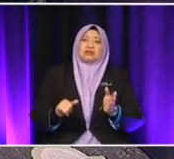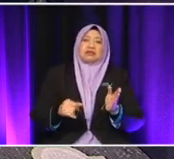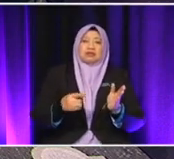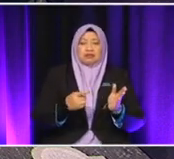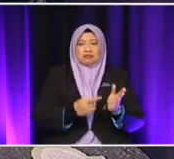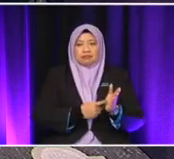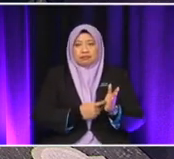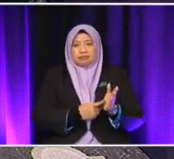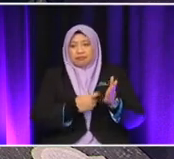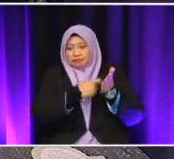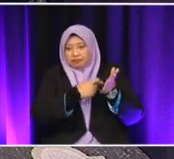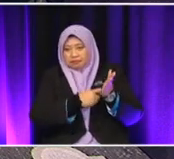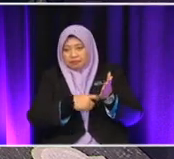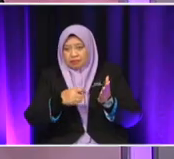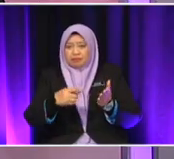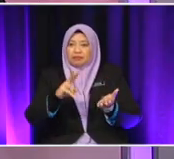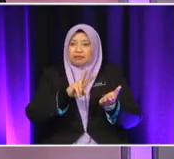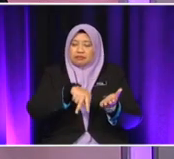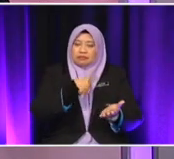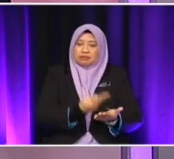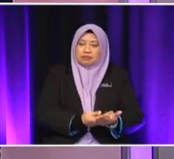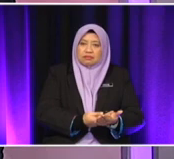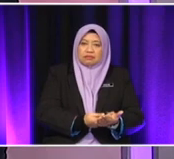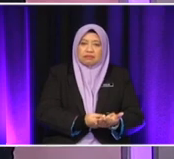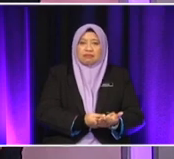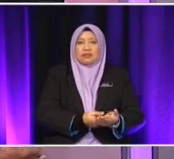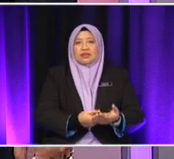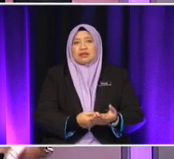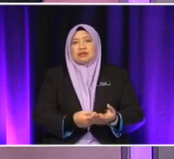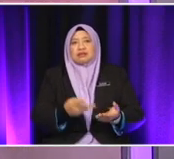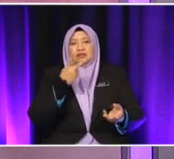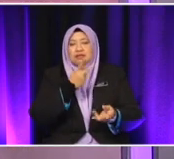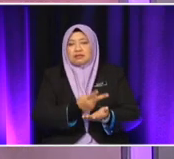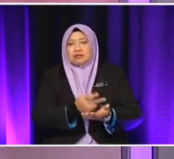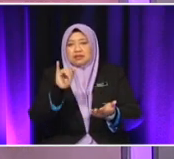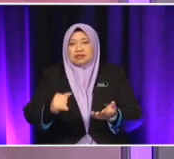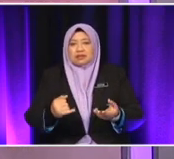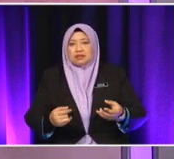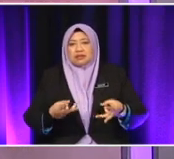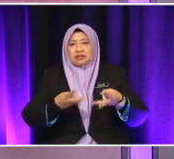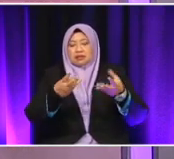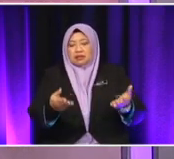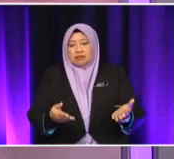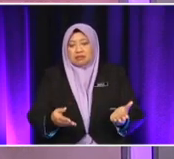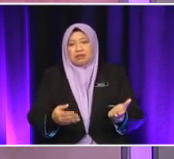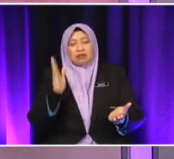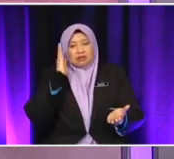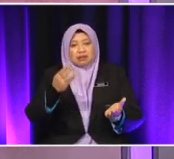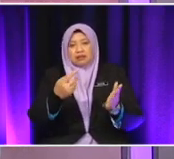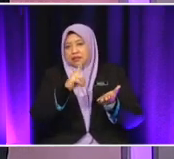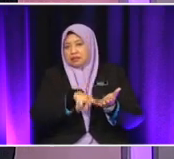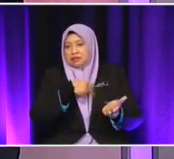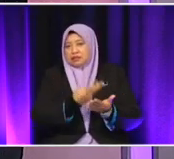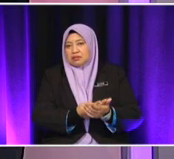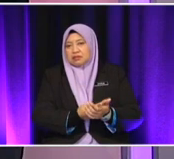quantity yang ditawar juga akan turut jatuh karena Firma mementingkan keuntungan sudah